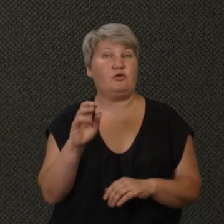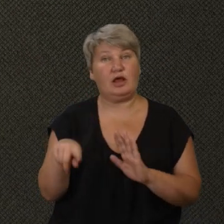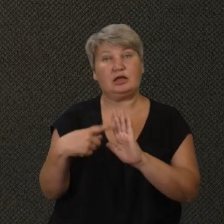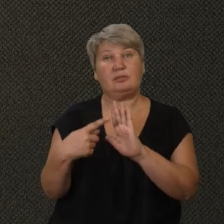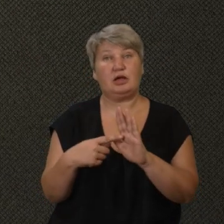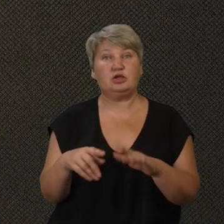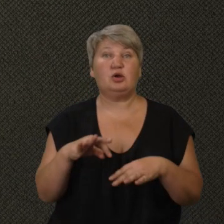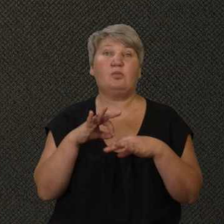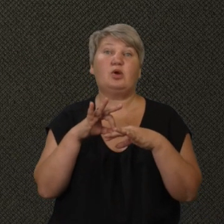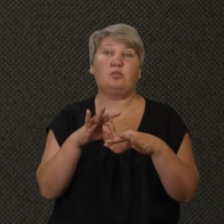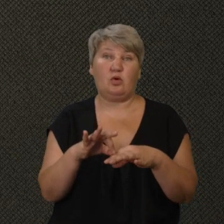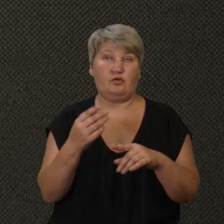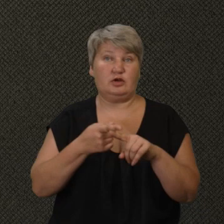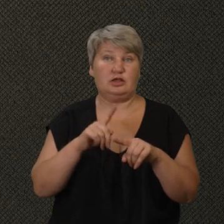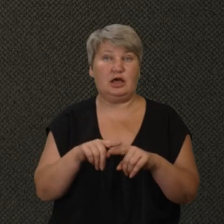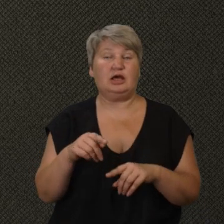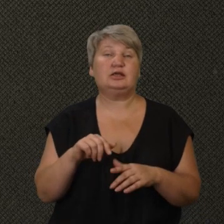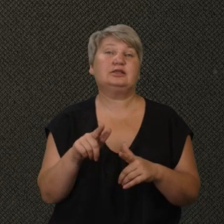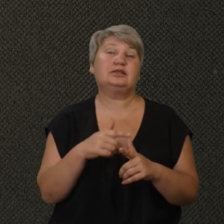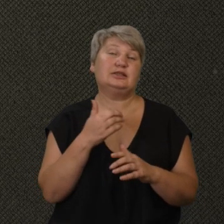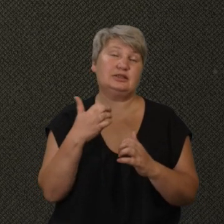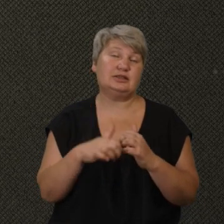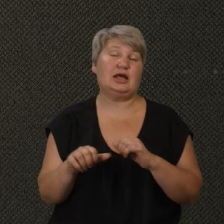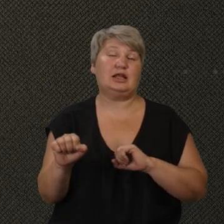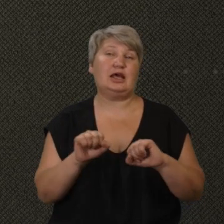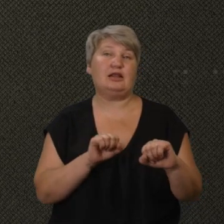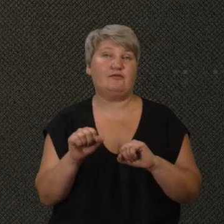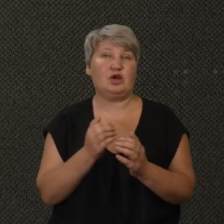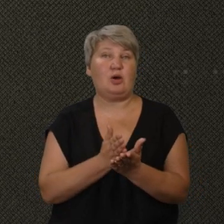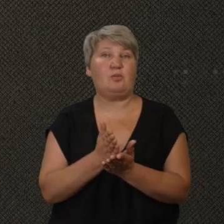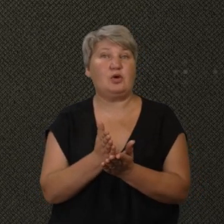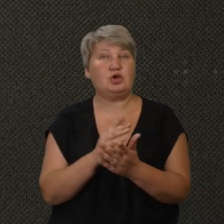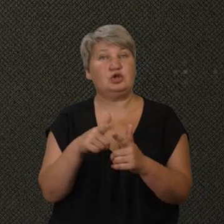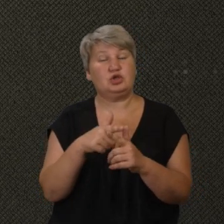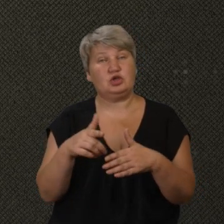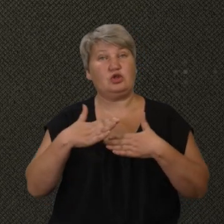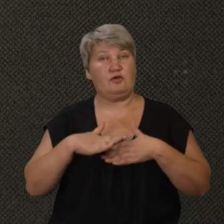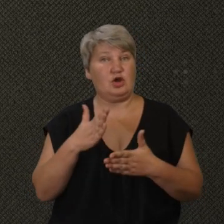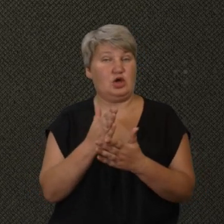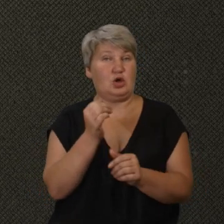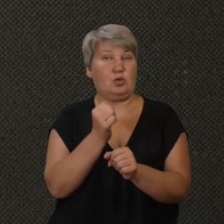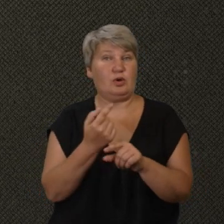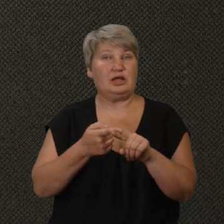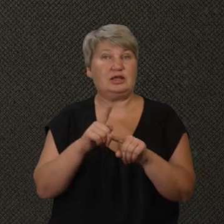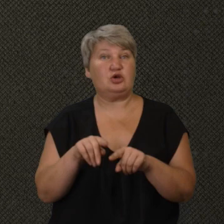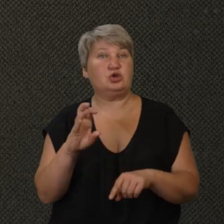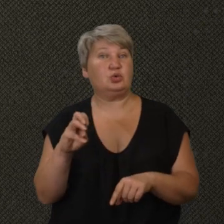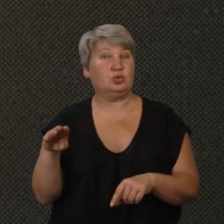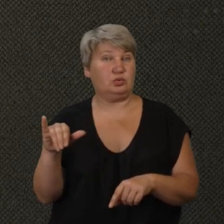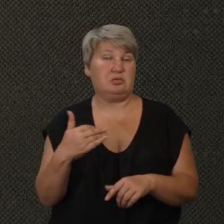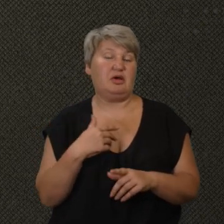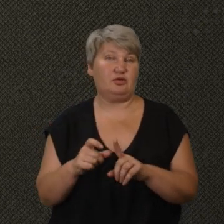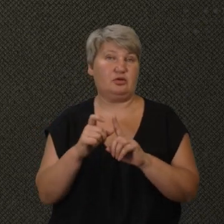приводить модулюстрацію серед керівних посад у освітній галузі та чи задовільної роботи цього інституту нам відповіли